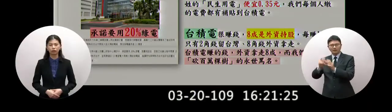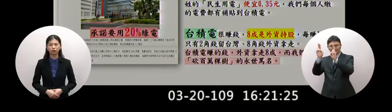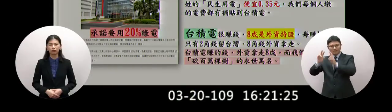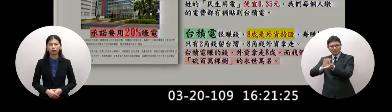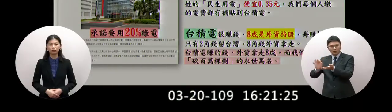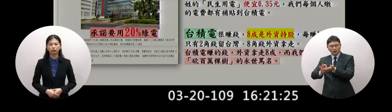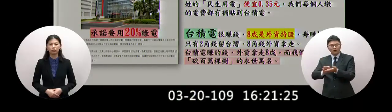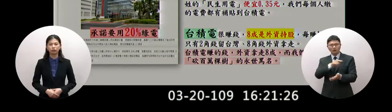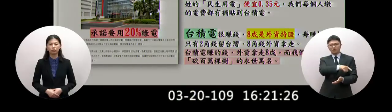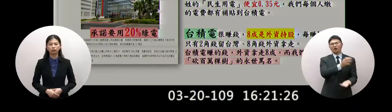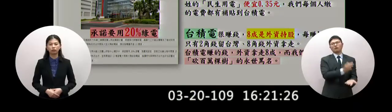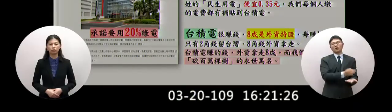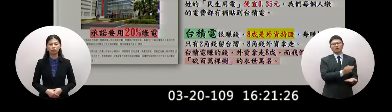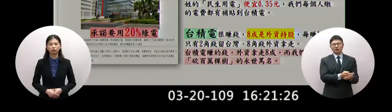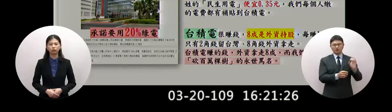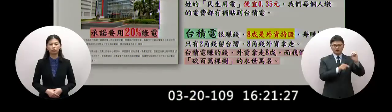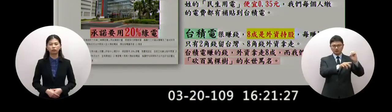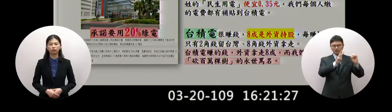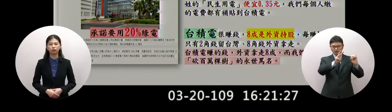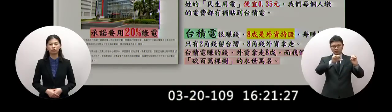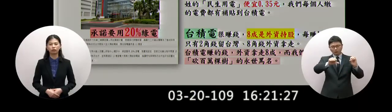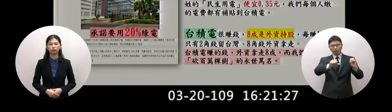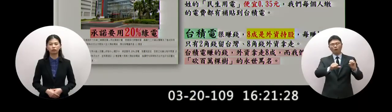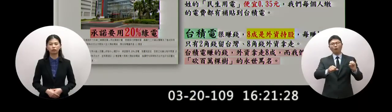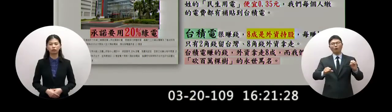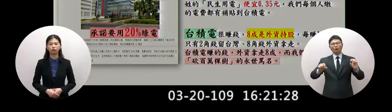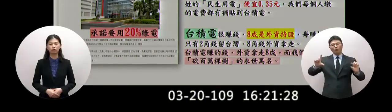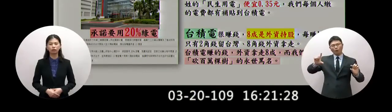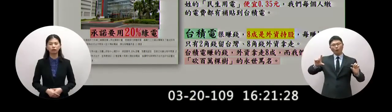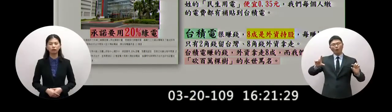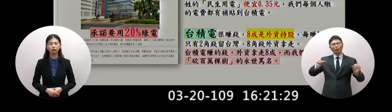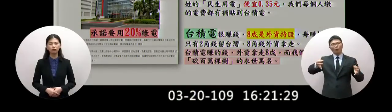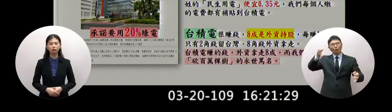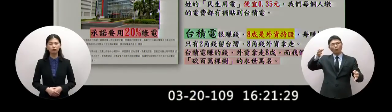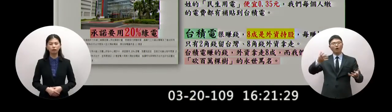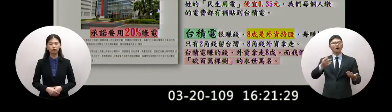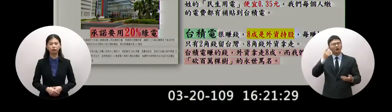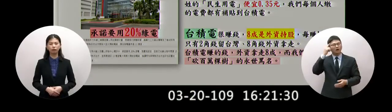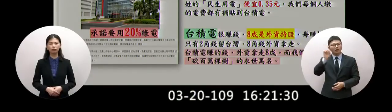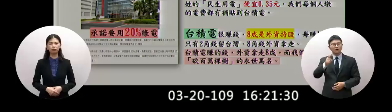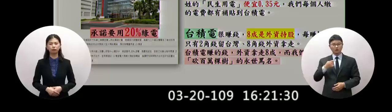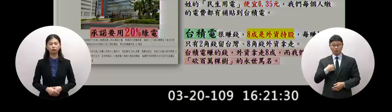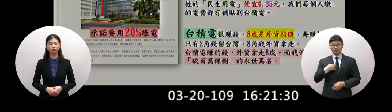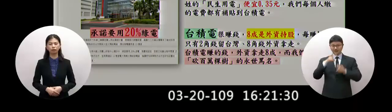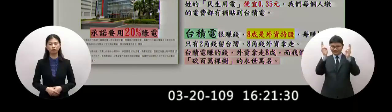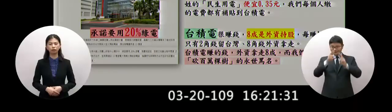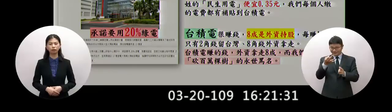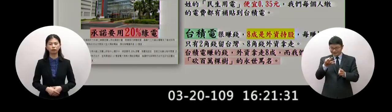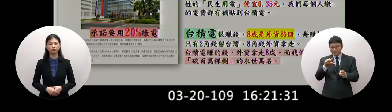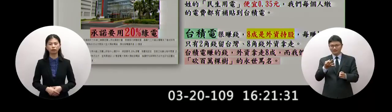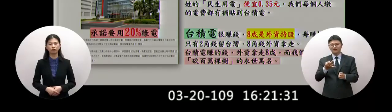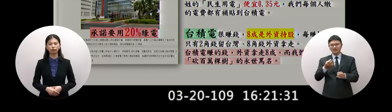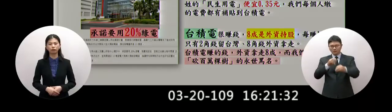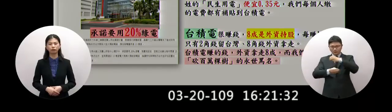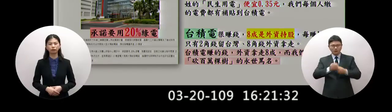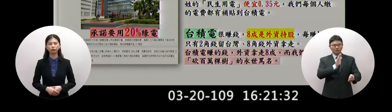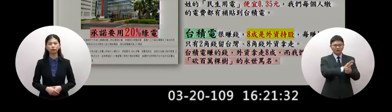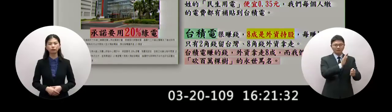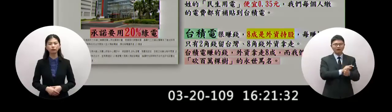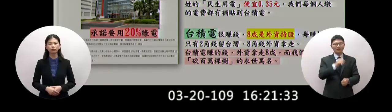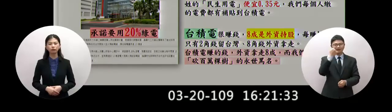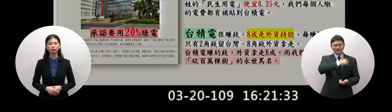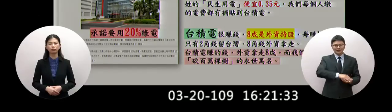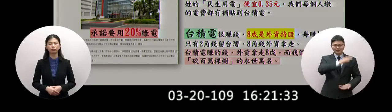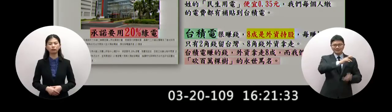用电便宜了0.35块，也就是说，我们每个人缴的电费都有补贴到台积